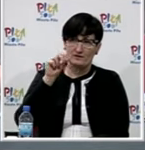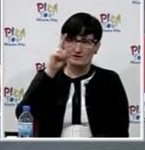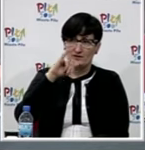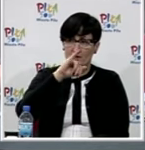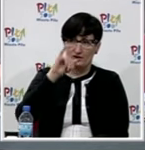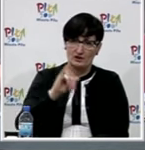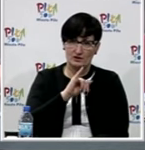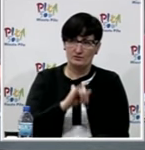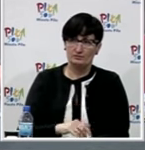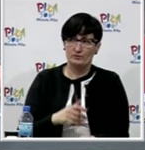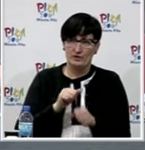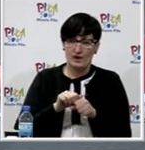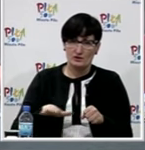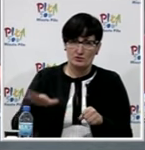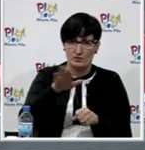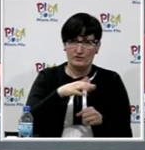powierzchnia stanowi